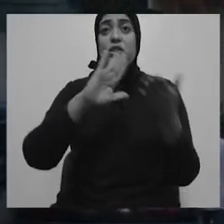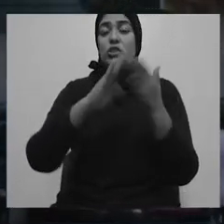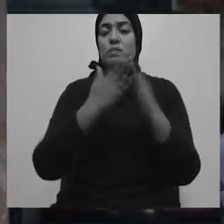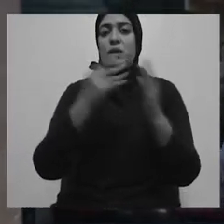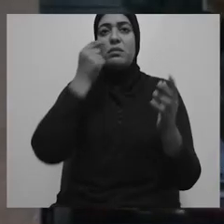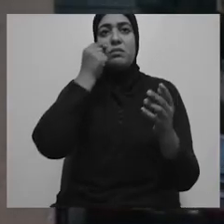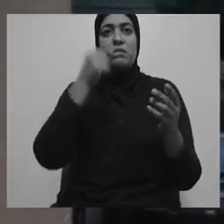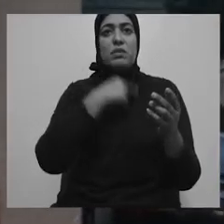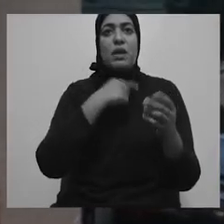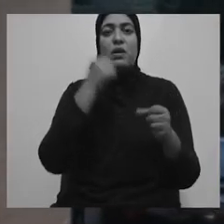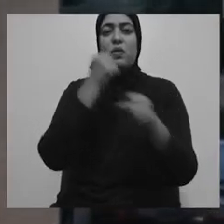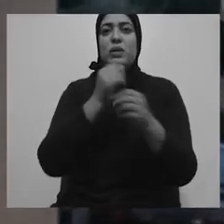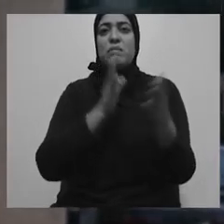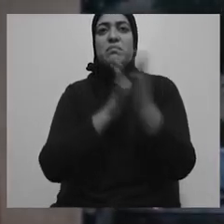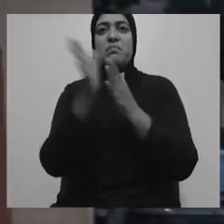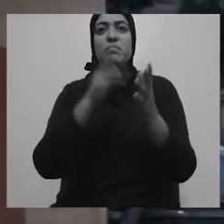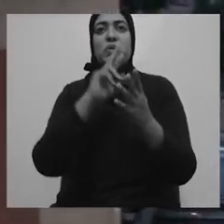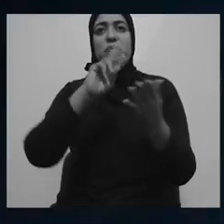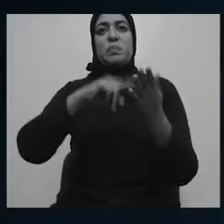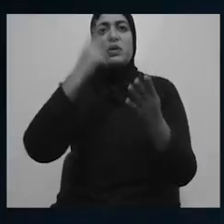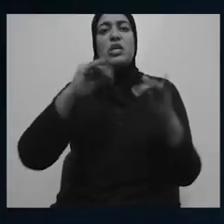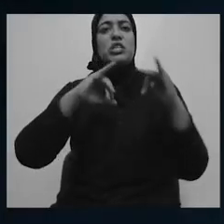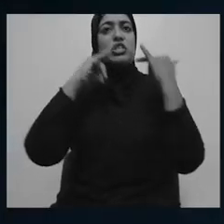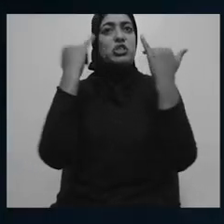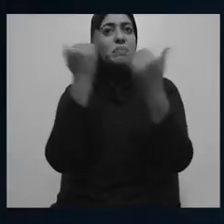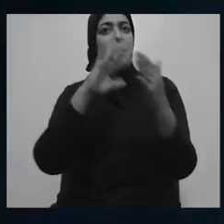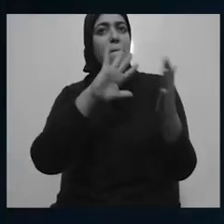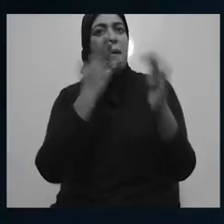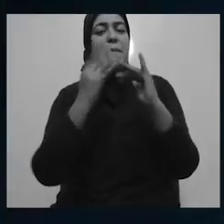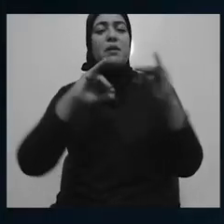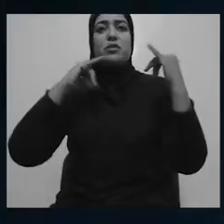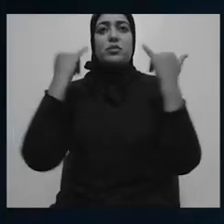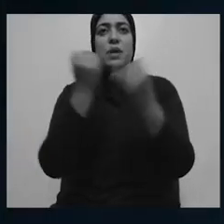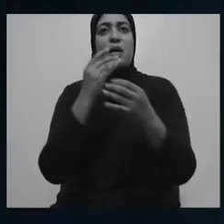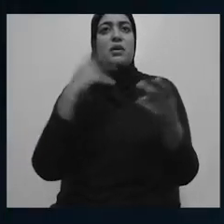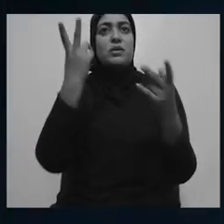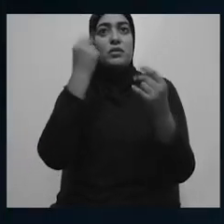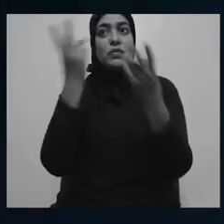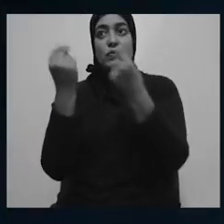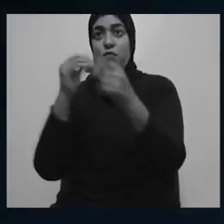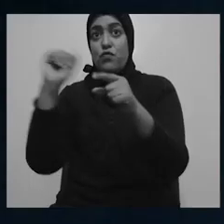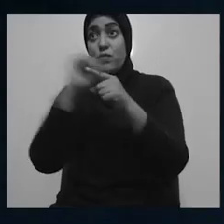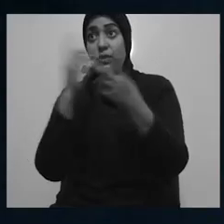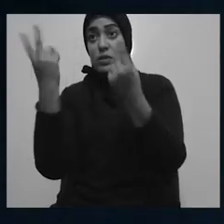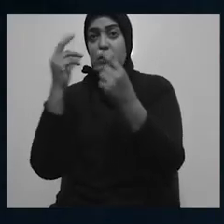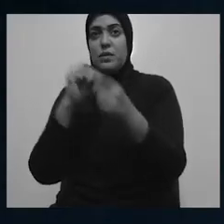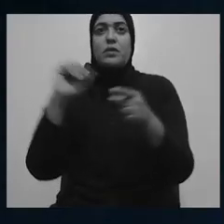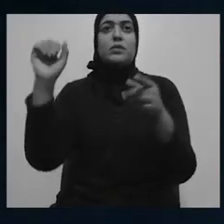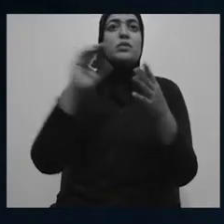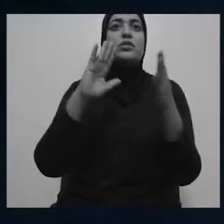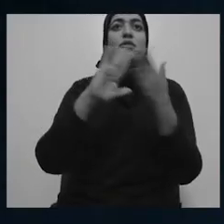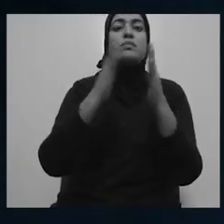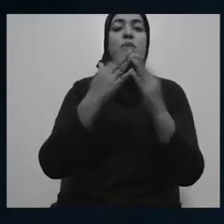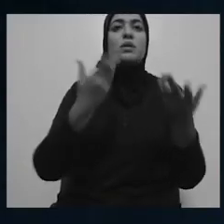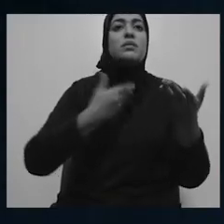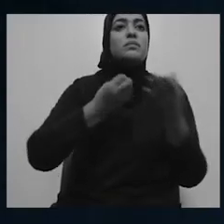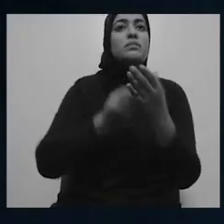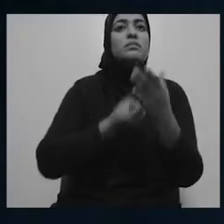inclusif à travers l'association qu'elle a créée dans ce petit patelin qui s'appelle sy dieng